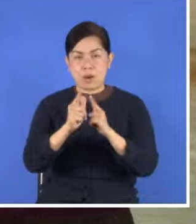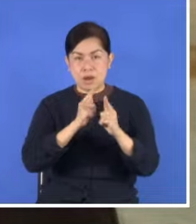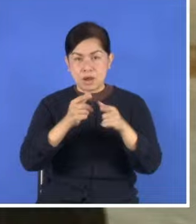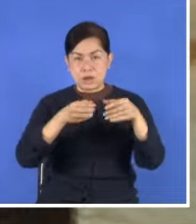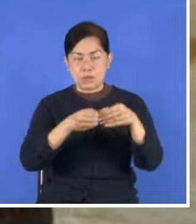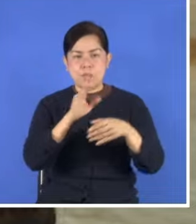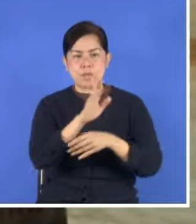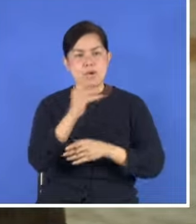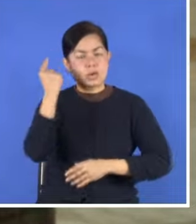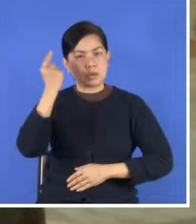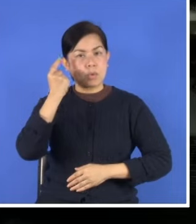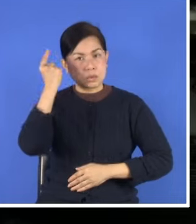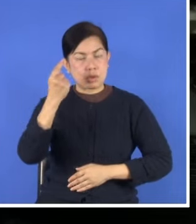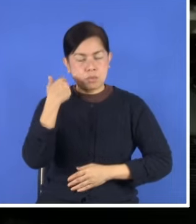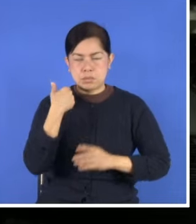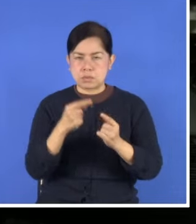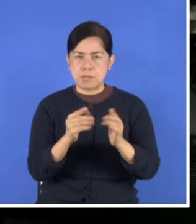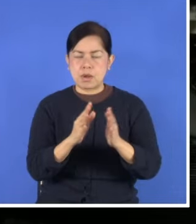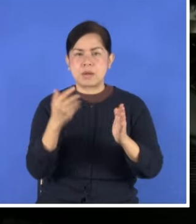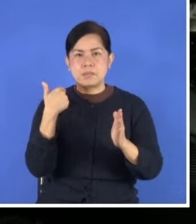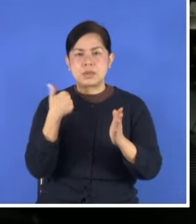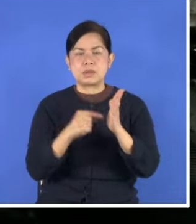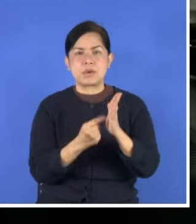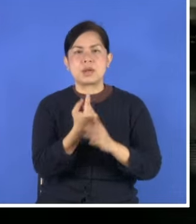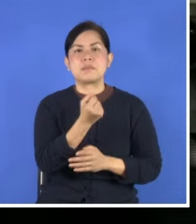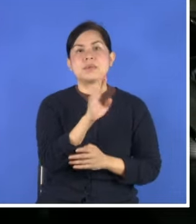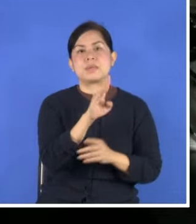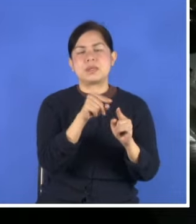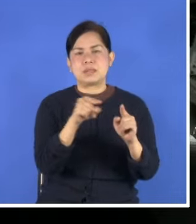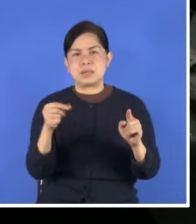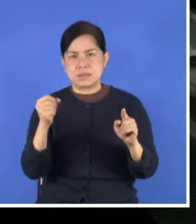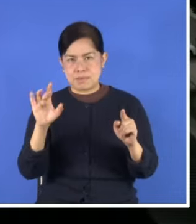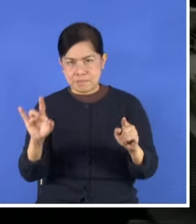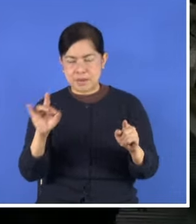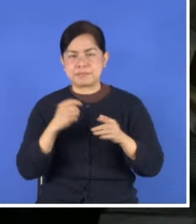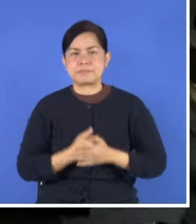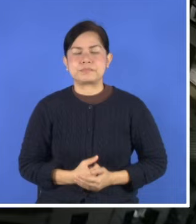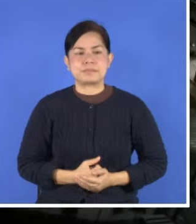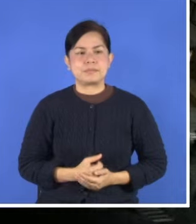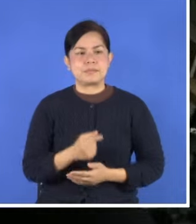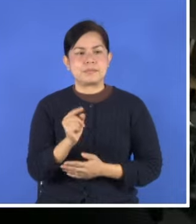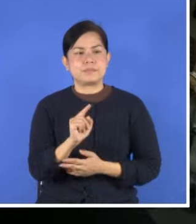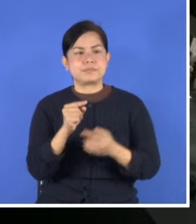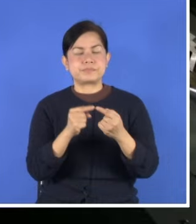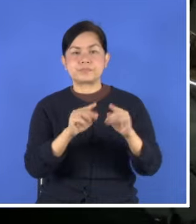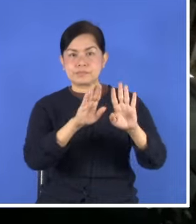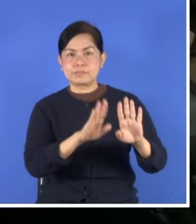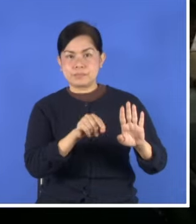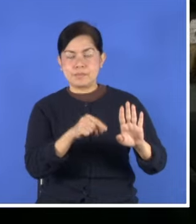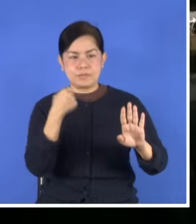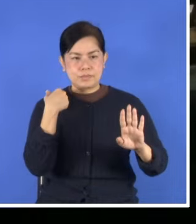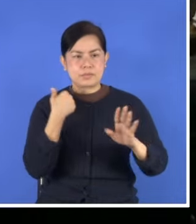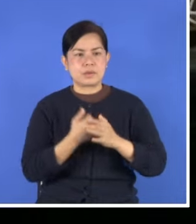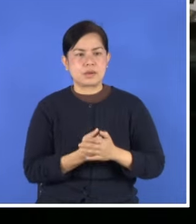ร่วมกิจกรรมเหมือนกันเขาจัดขึ้นตั้งแต่วันที่ 14-18ตุลาคมผาสาทลอยเคราะห์นี่เป็นอัตลักษณ์เชิง